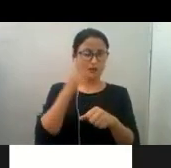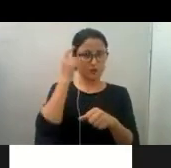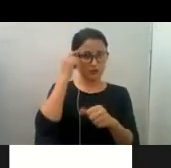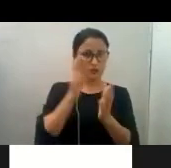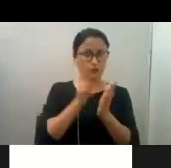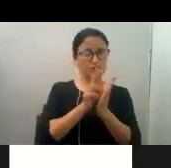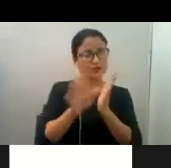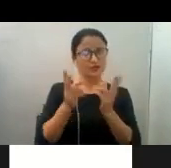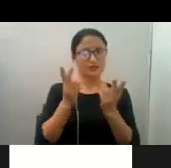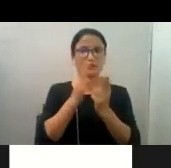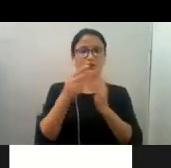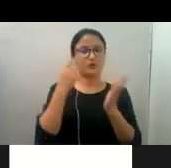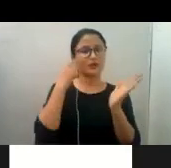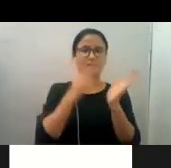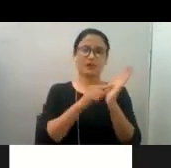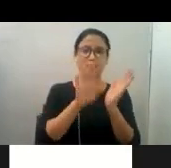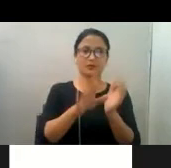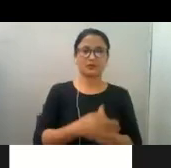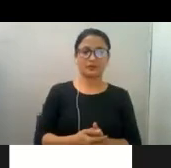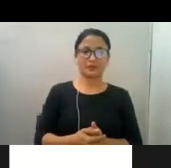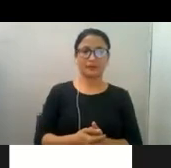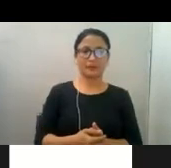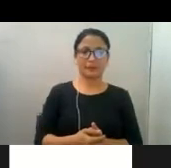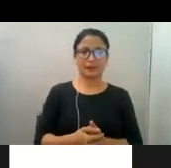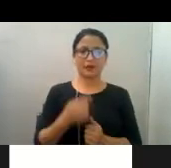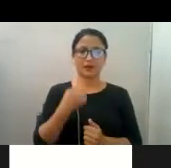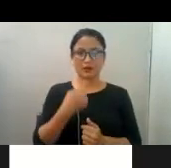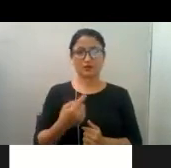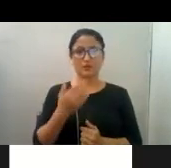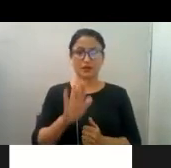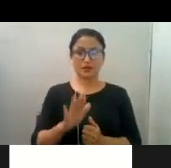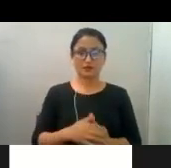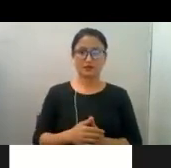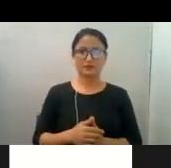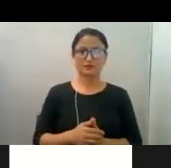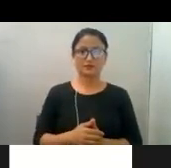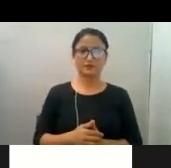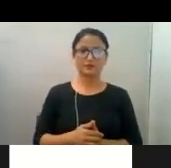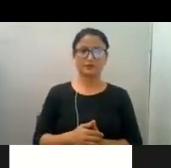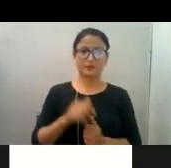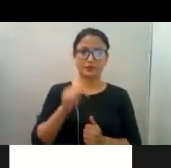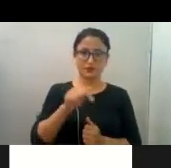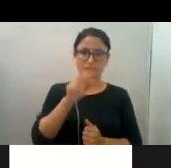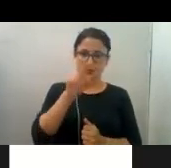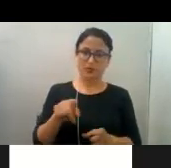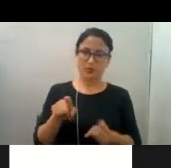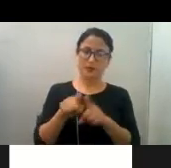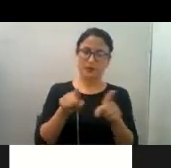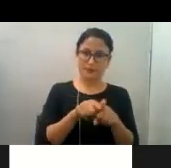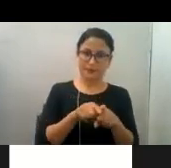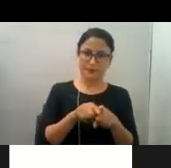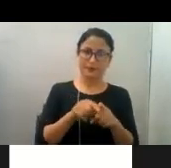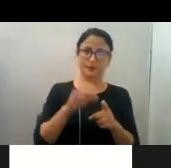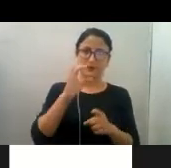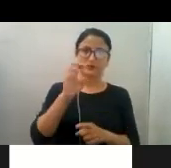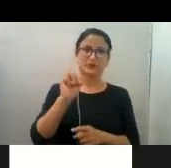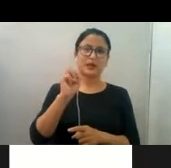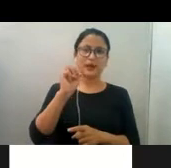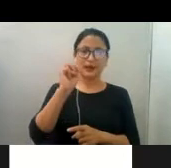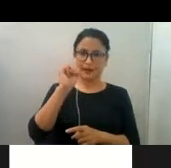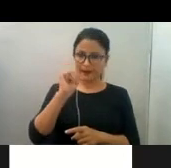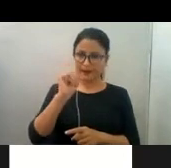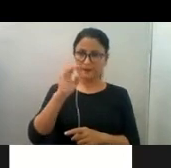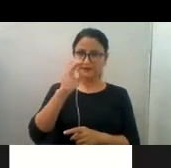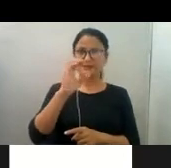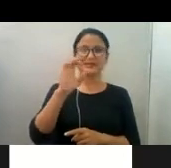रिजल्टले चाहिँ ठ्याक्कै त्यही कुरा देखायो. आज चाहिँ मलाई अहिले अचम्म पनि लागिरहेको छ र यस्तो अवस्थामा पनि सिएमसिएसबाट यस्तरी